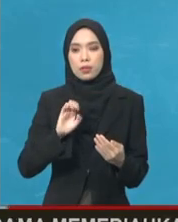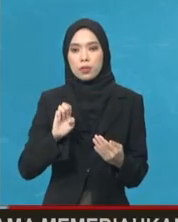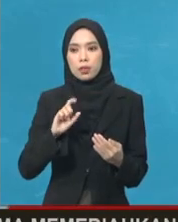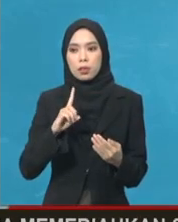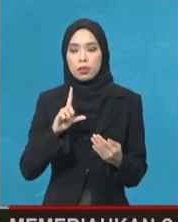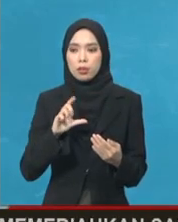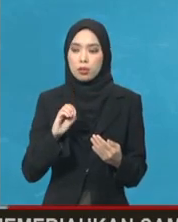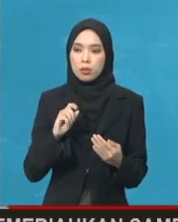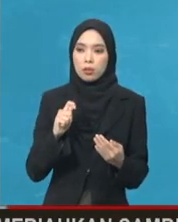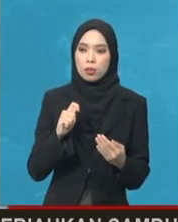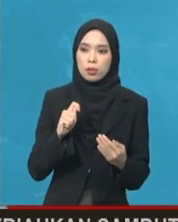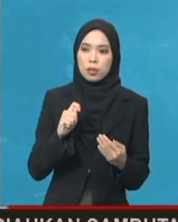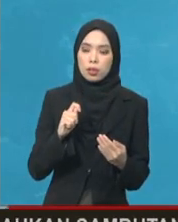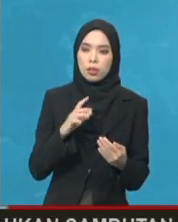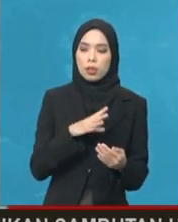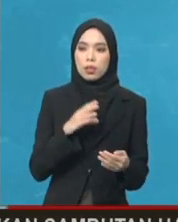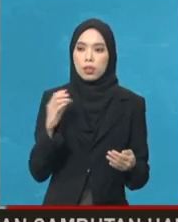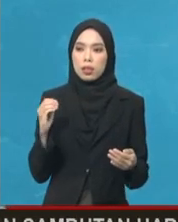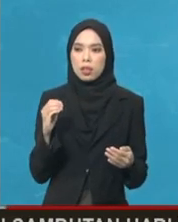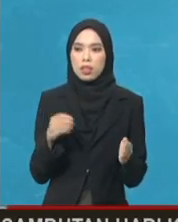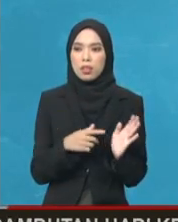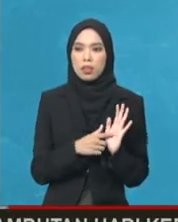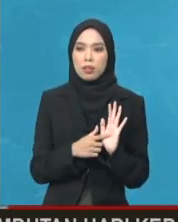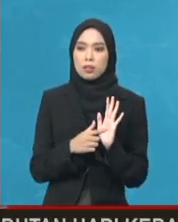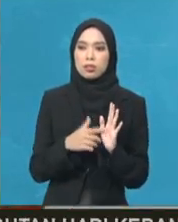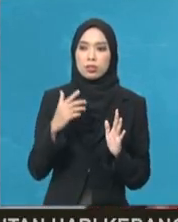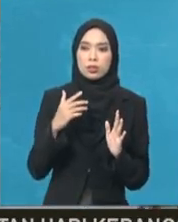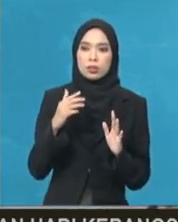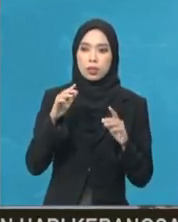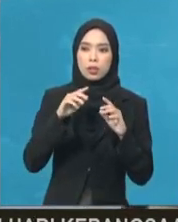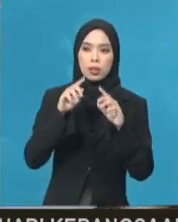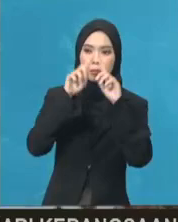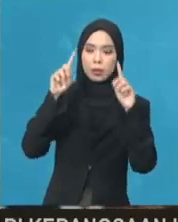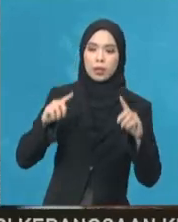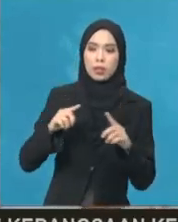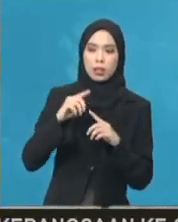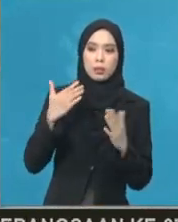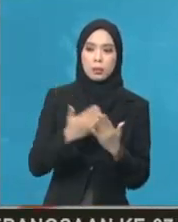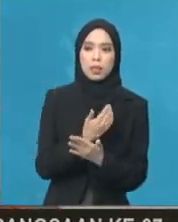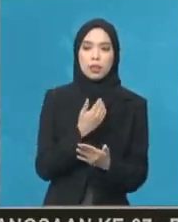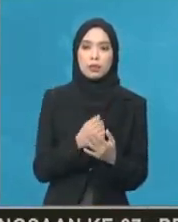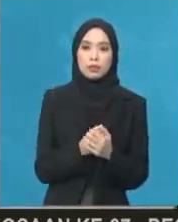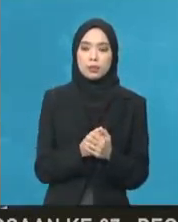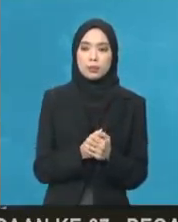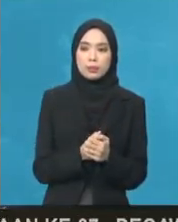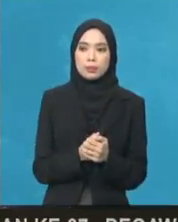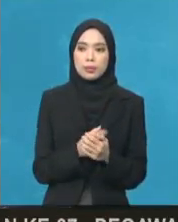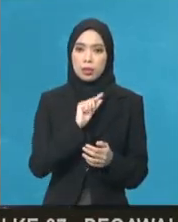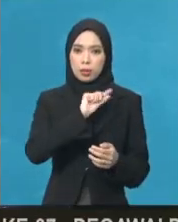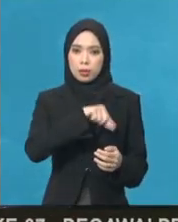serta pengenalan jenama baharu di hasrat dapat menghasilkan produk berkualiti tinggi untuk dipasarkan